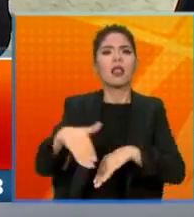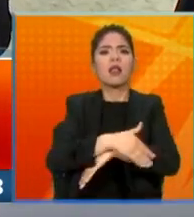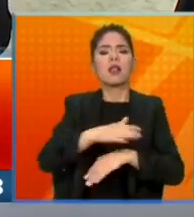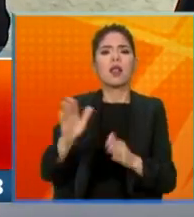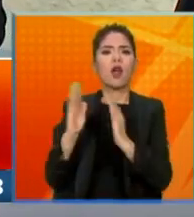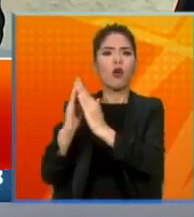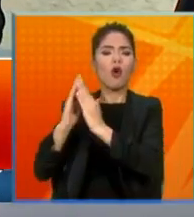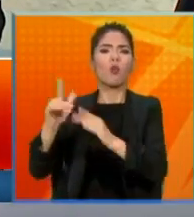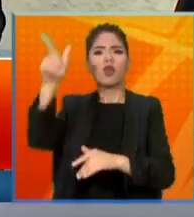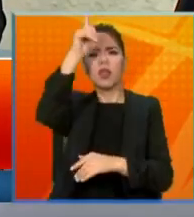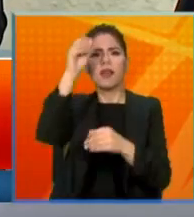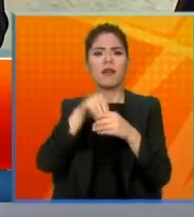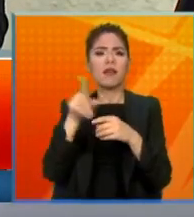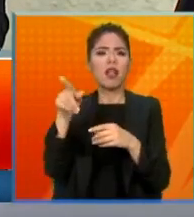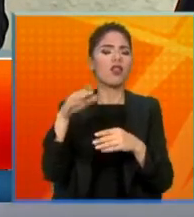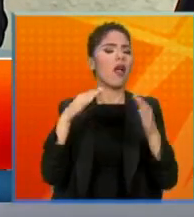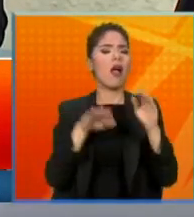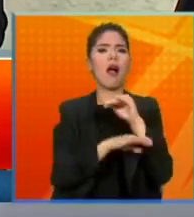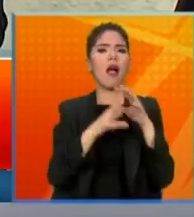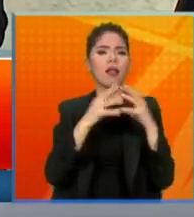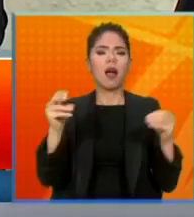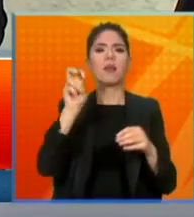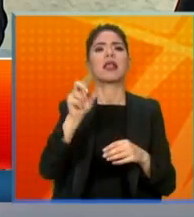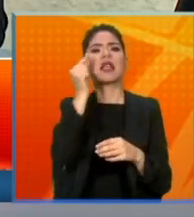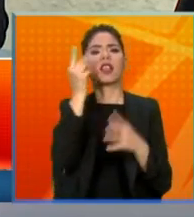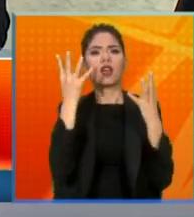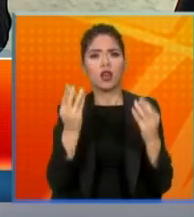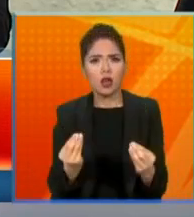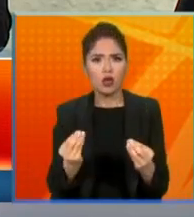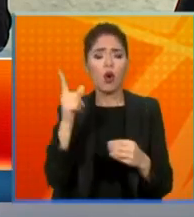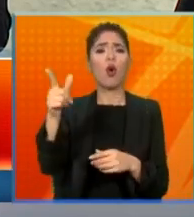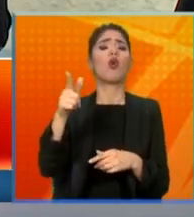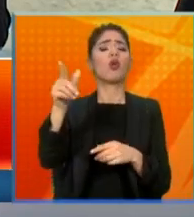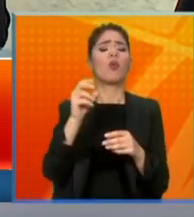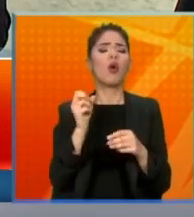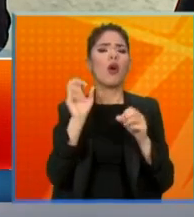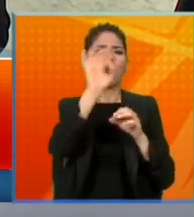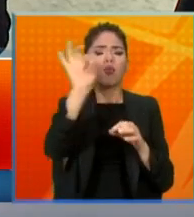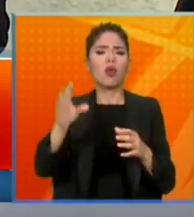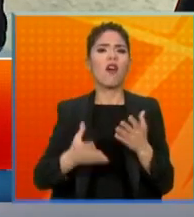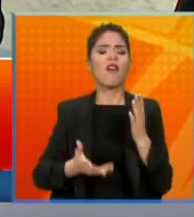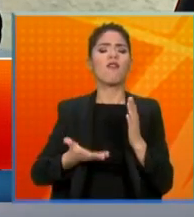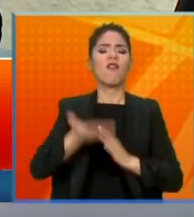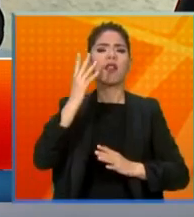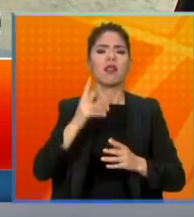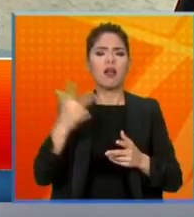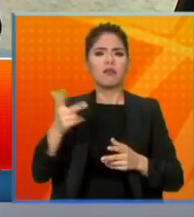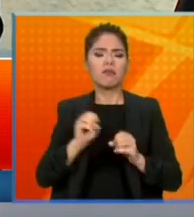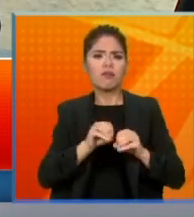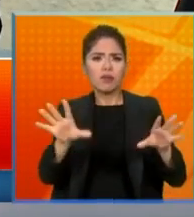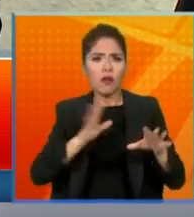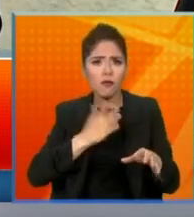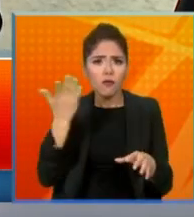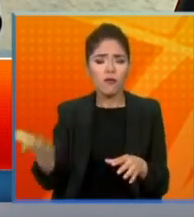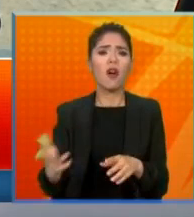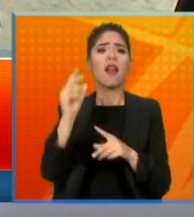komşumuz İran'da hayatını kaybedenlerin sayısı 8'e yükseldi. Vaka sayısı da hızla artıyor. Sağlık Bakanlığımız da teyakkuz halinde.